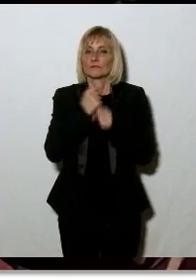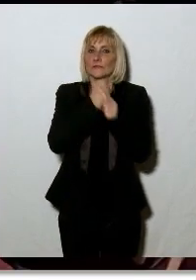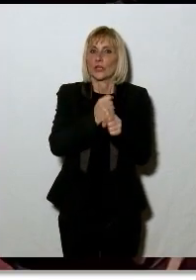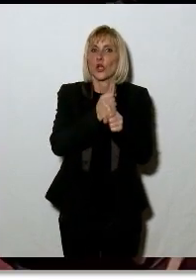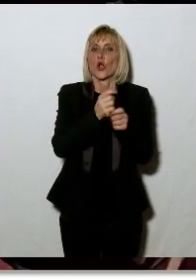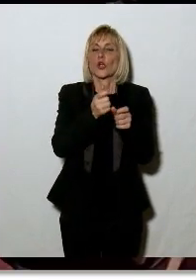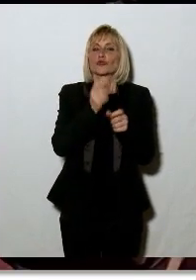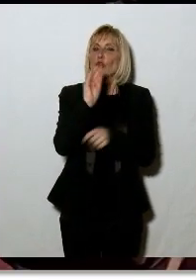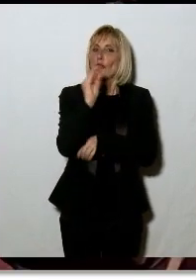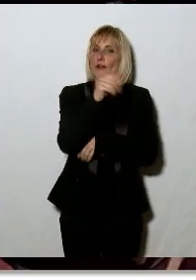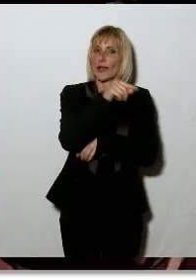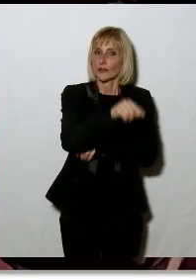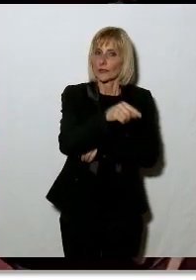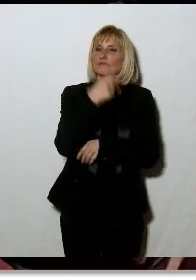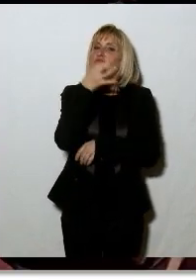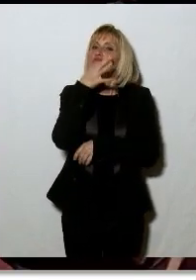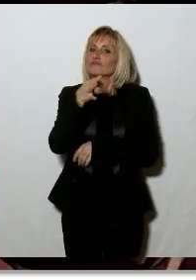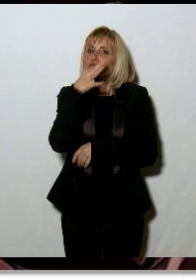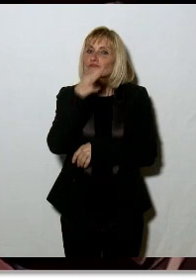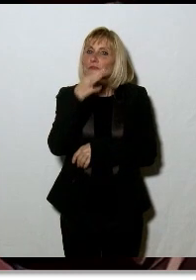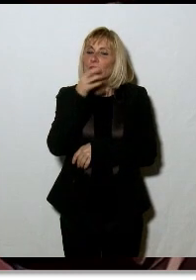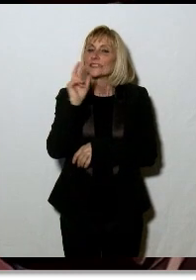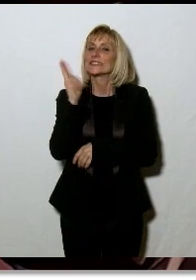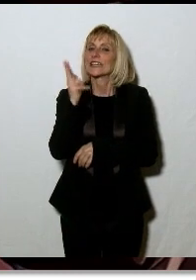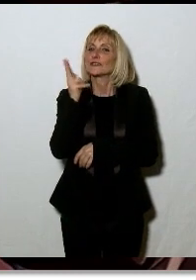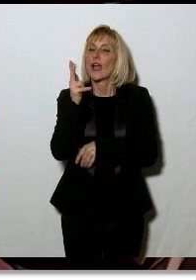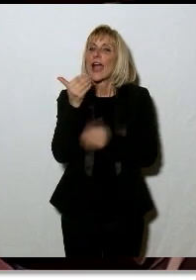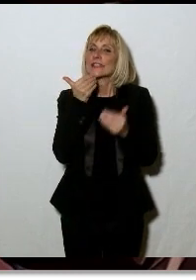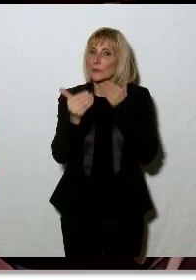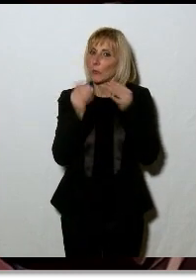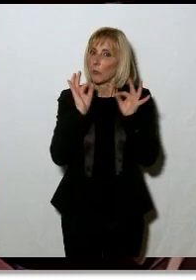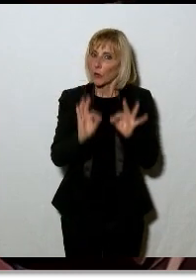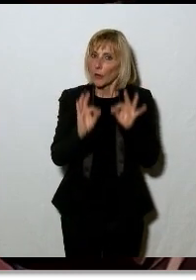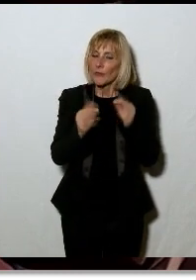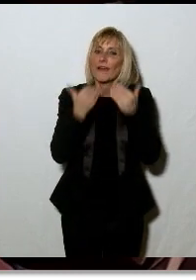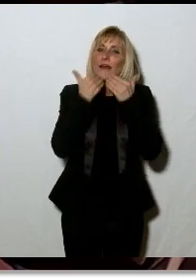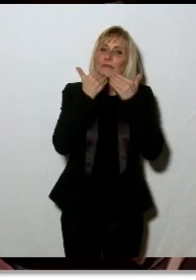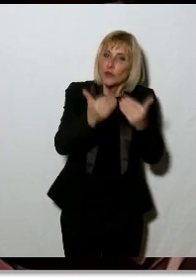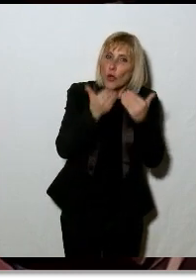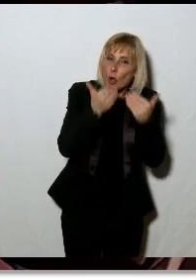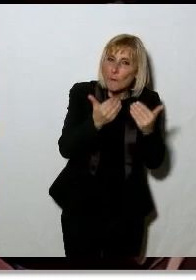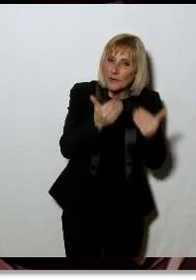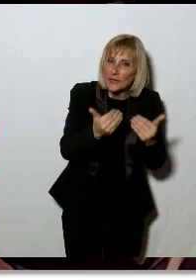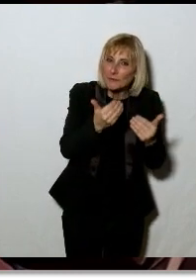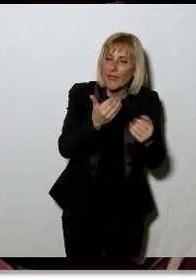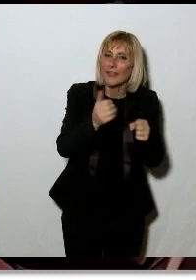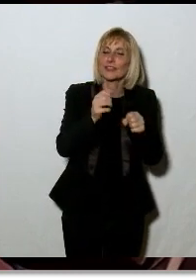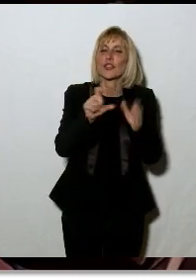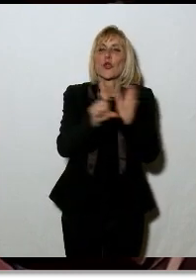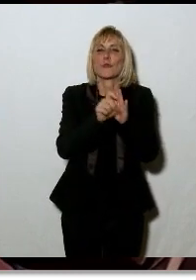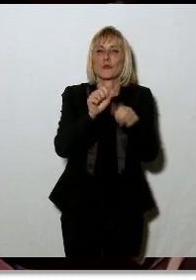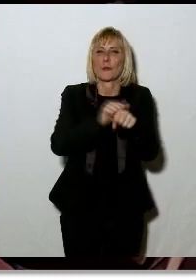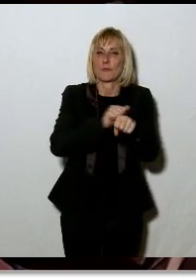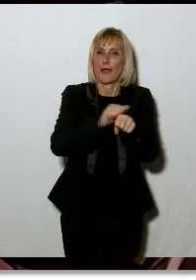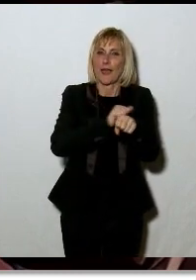i relatori di questa 13a assemblea Complimenti a lei Complimenti al comune di Parma per questo prestigioso